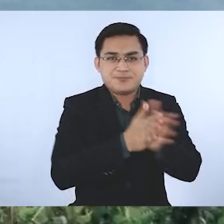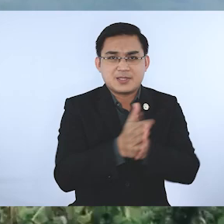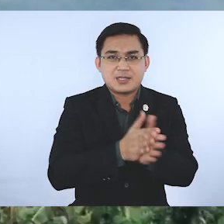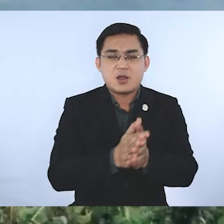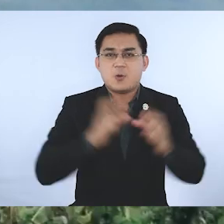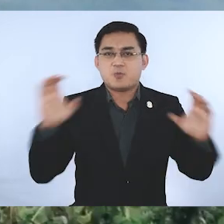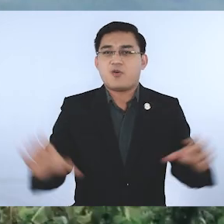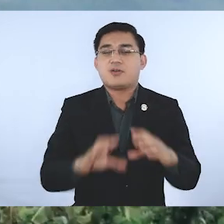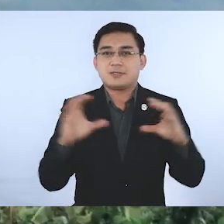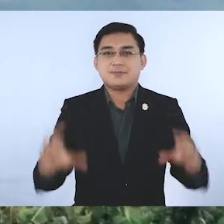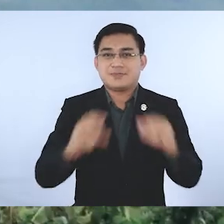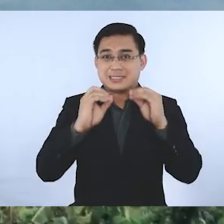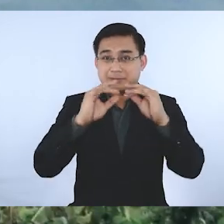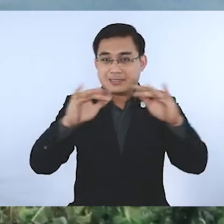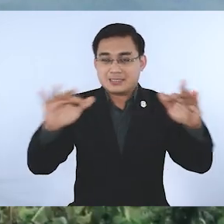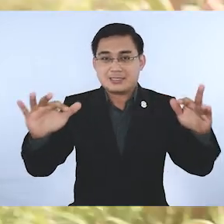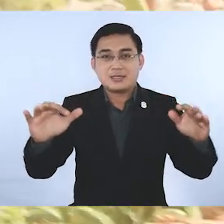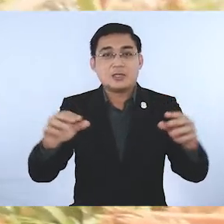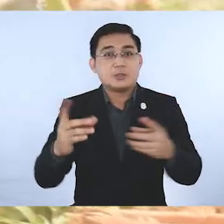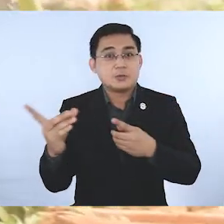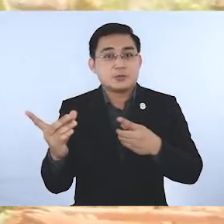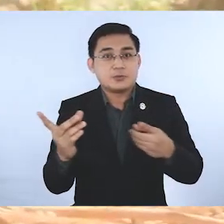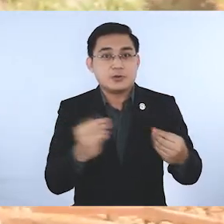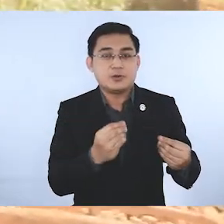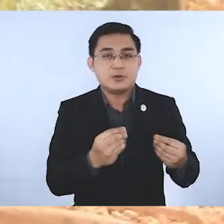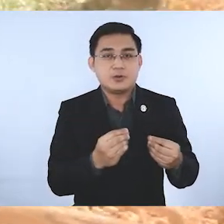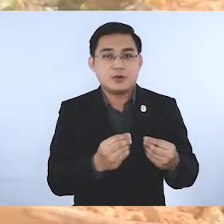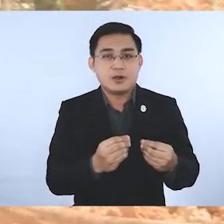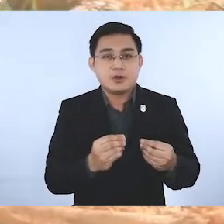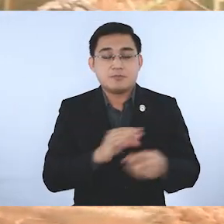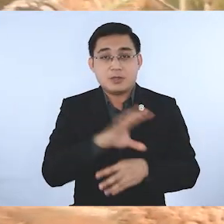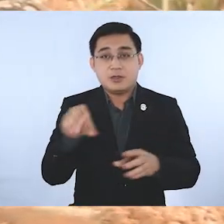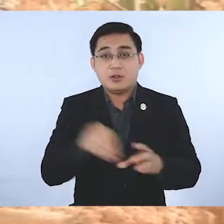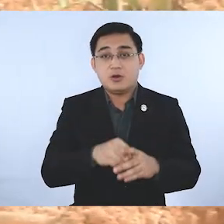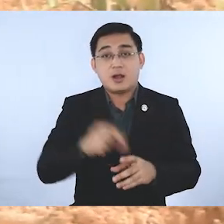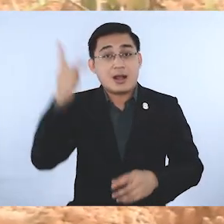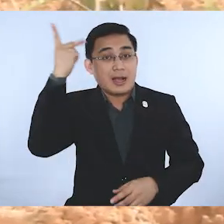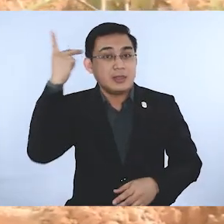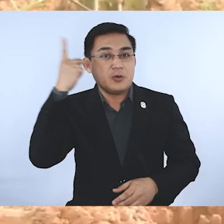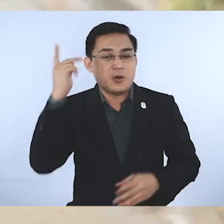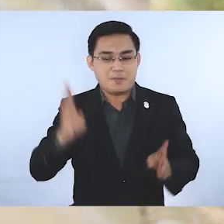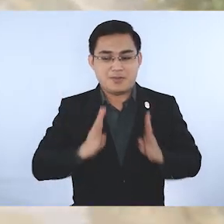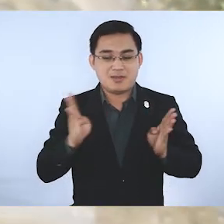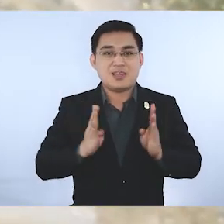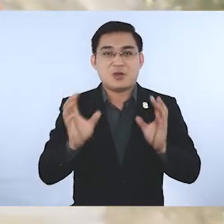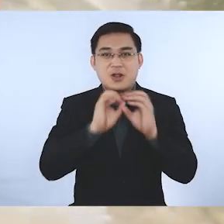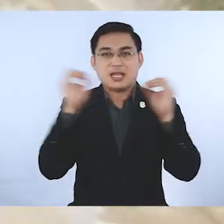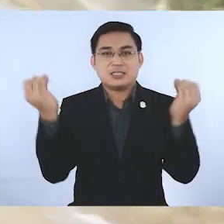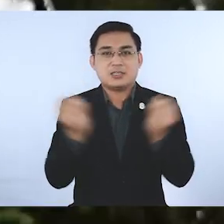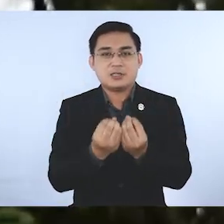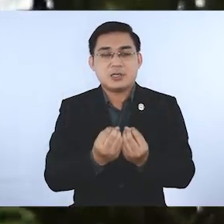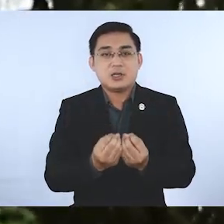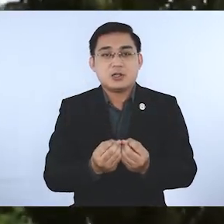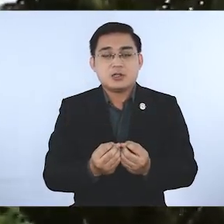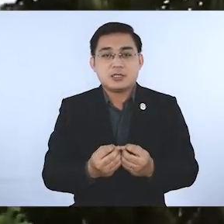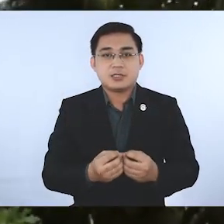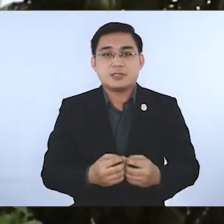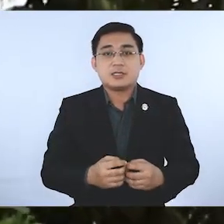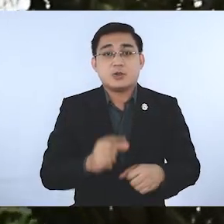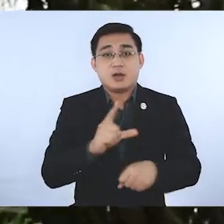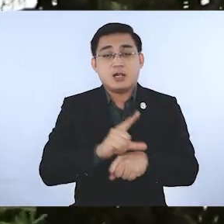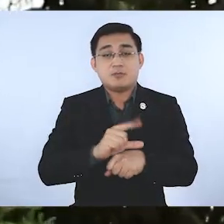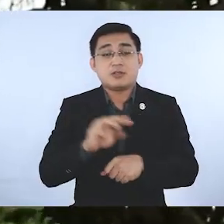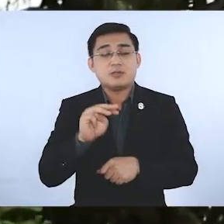ang gawaing pagpapalaganap, ay isinagawa ng mga kaanib sa kapisan ng Kadiwa at Pindi sa lokal ng Monte Vista, New